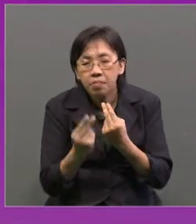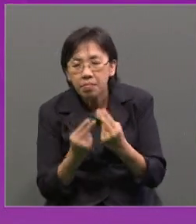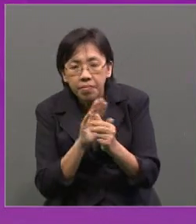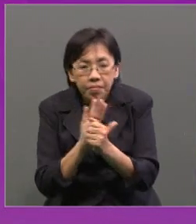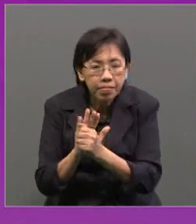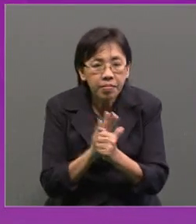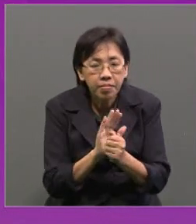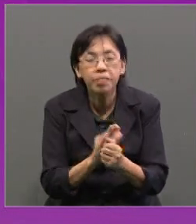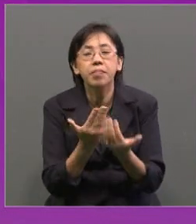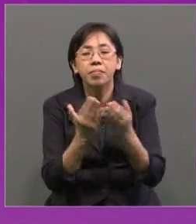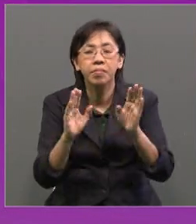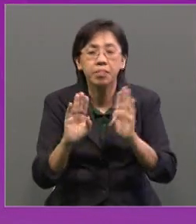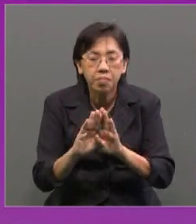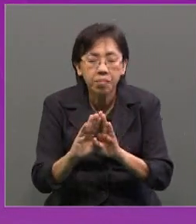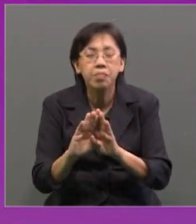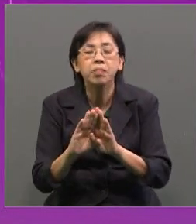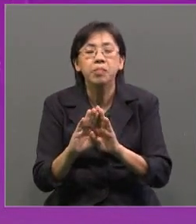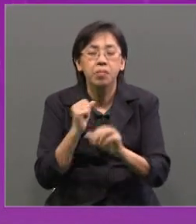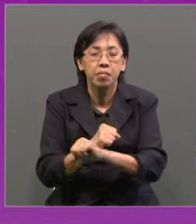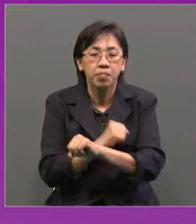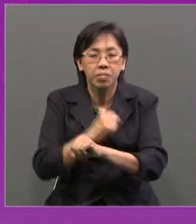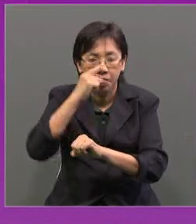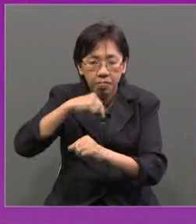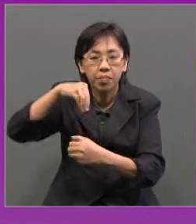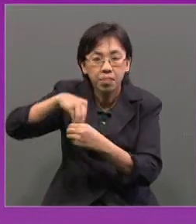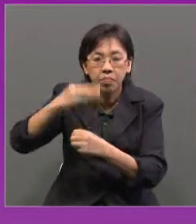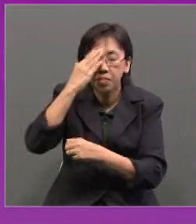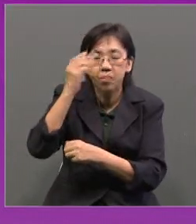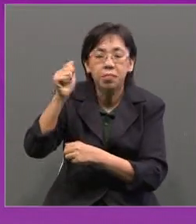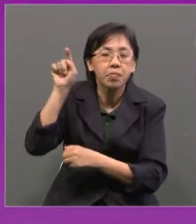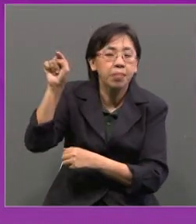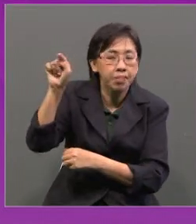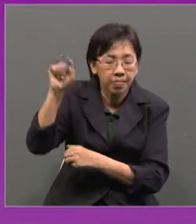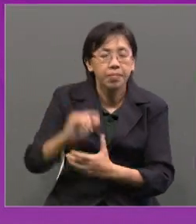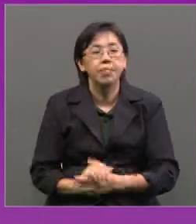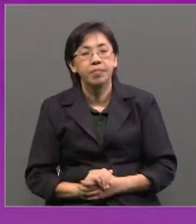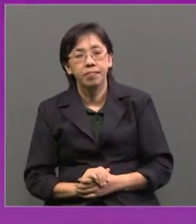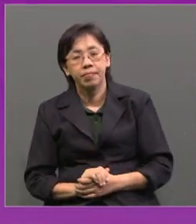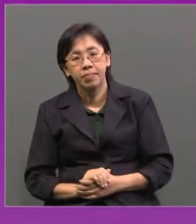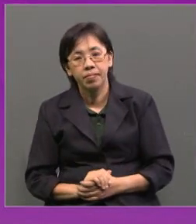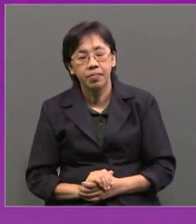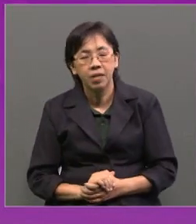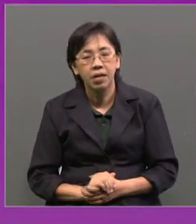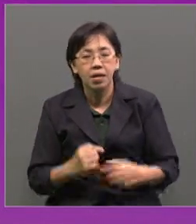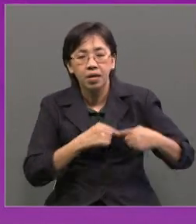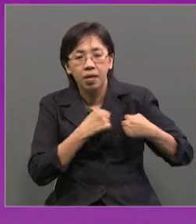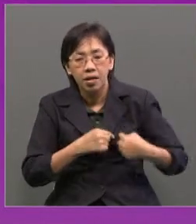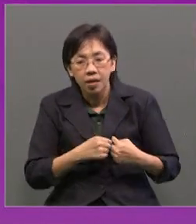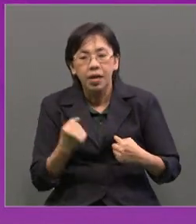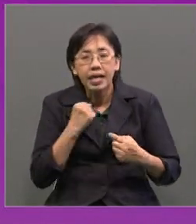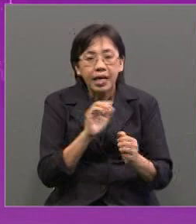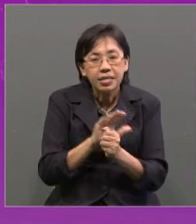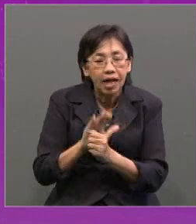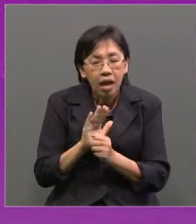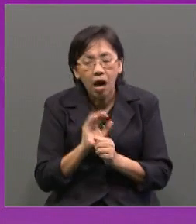ให้กําลังใจกับบรรดาครอบครัวของแรงงานชาวไทยที่ไปอยู่ที่อิสราเอลนะครับแล้วนอกจากจะไปให้กำลังใจแล้วเนี่ยไป